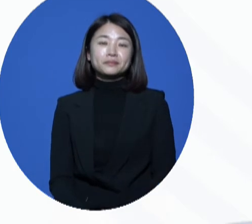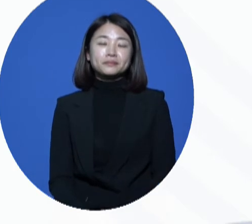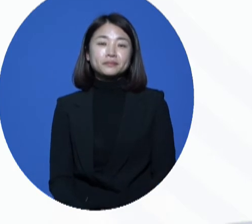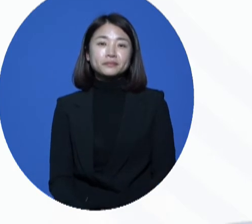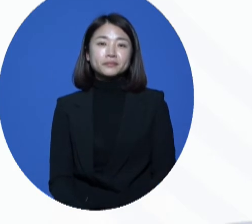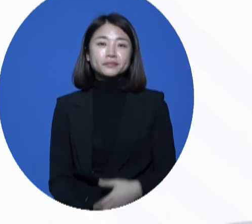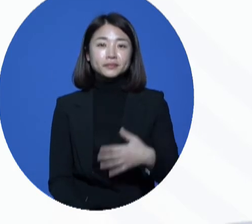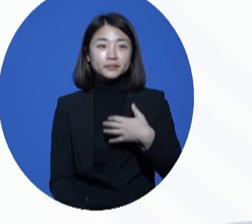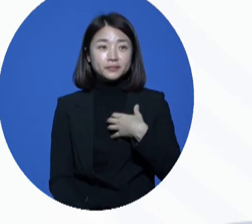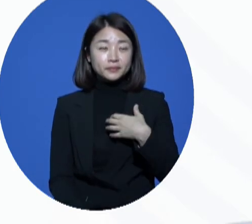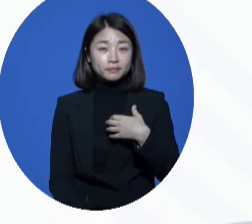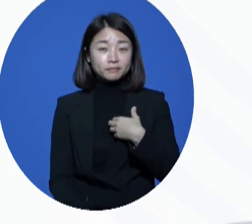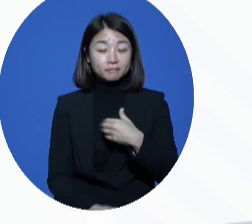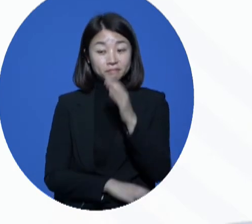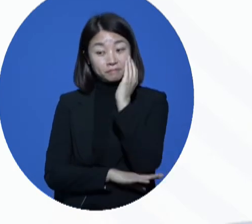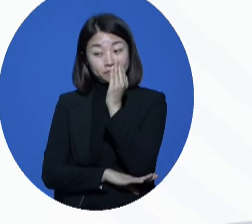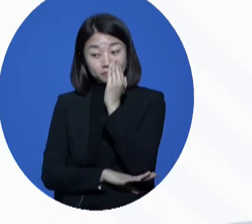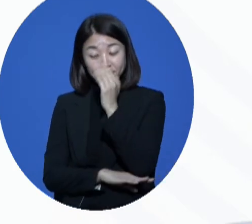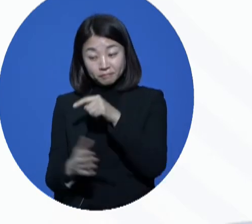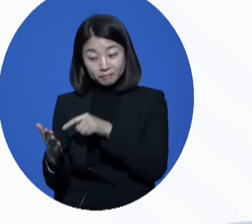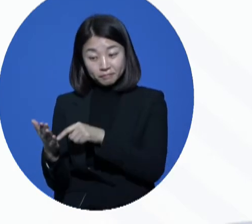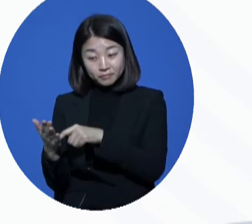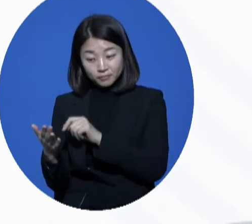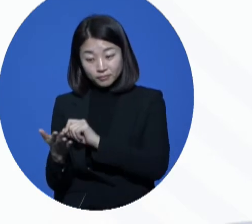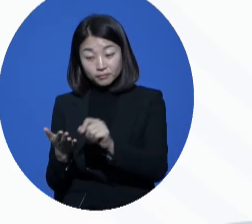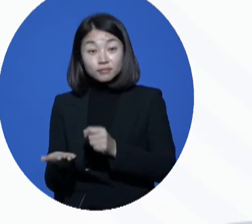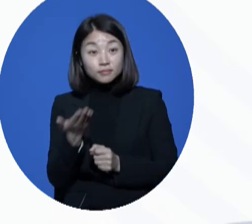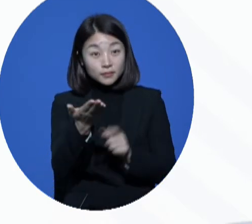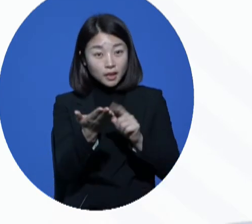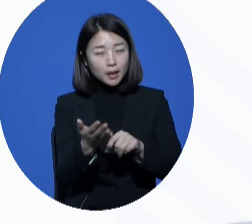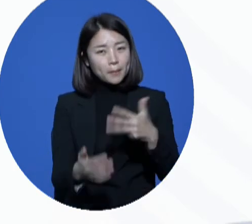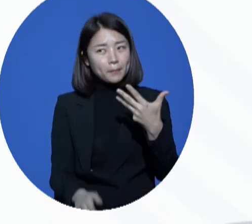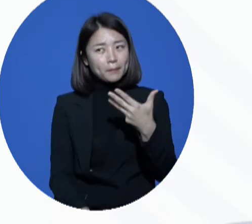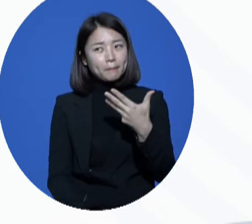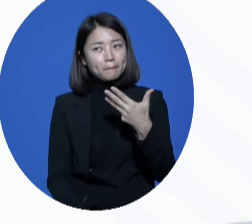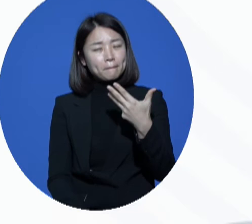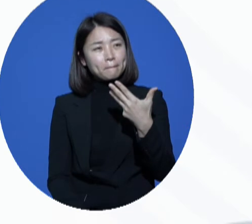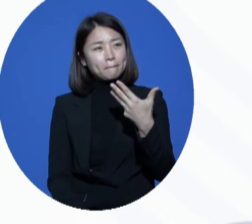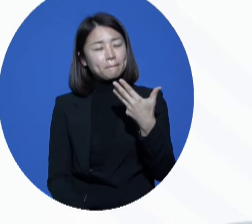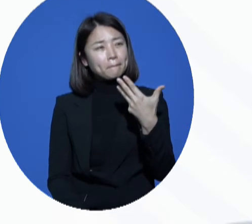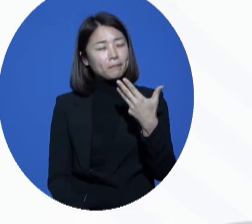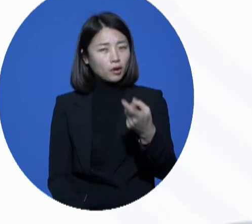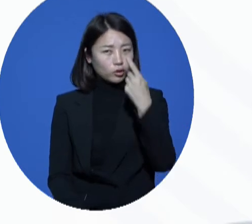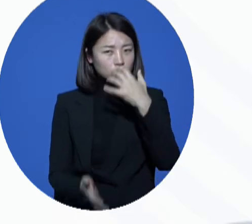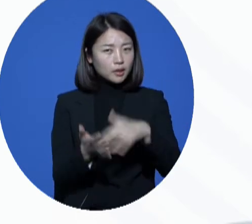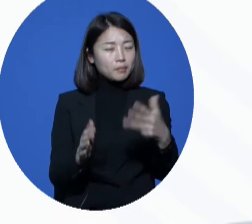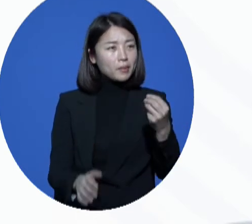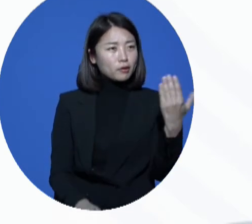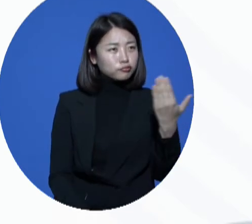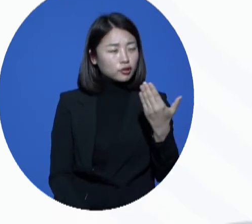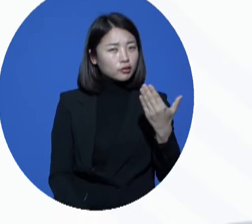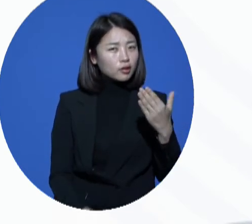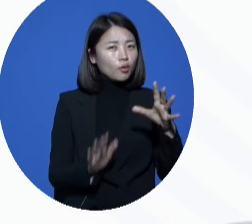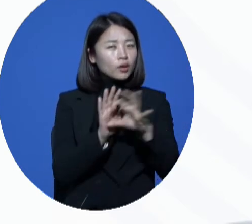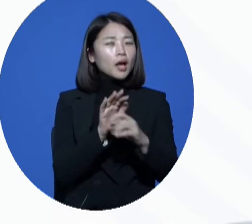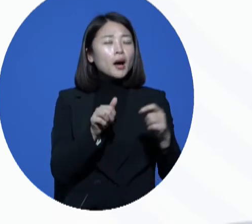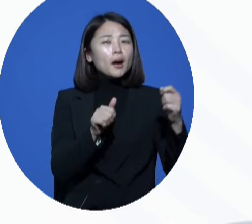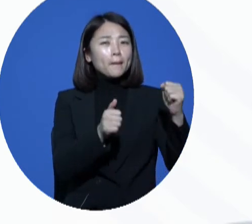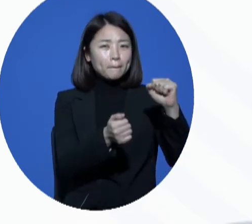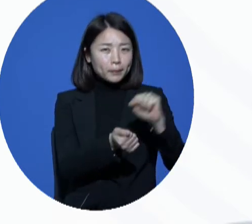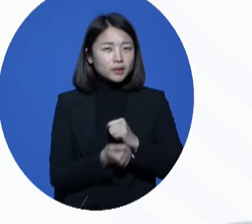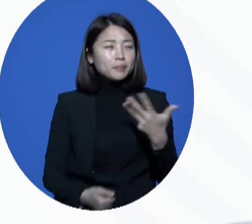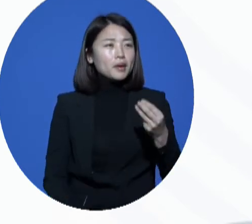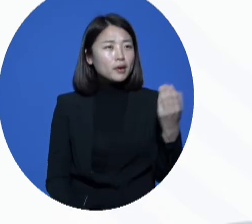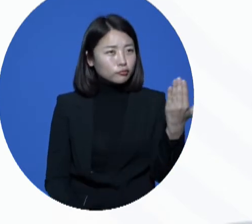제가 그 토론문을 썼을 때 확진자가 89,000명대고 사망자가 1,600명대였는데 오늘 다시 또